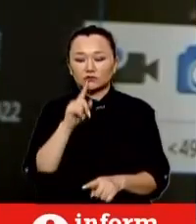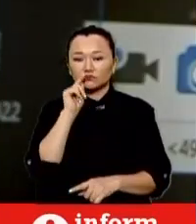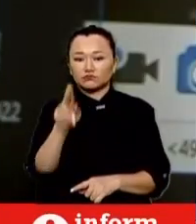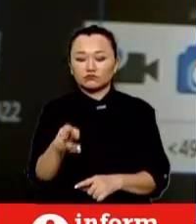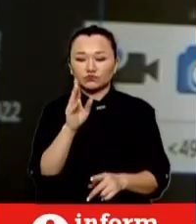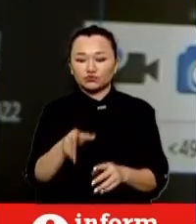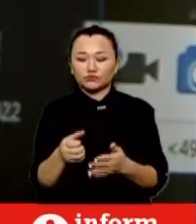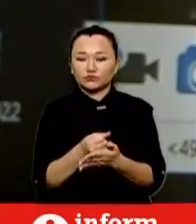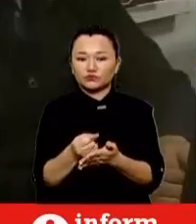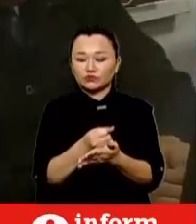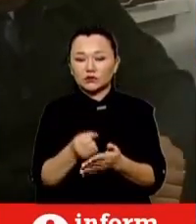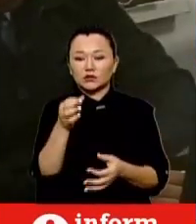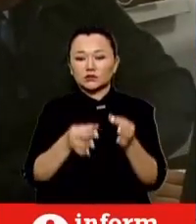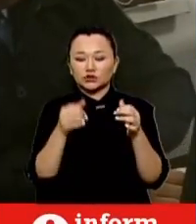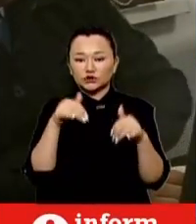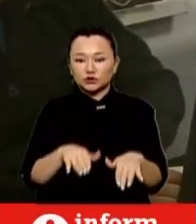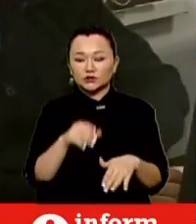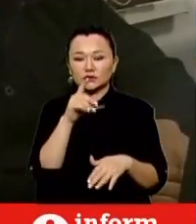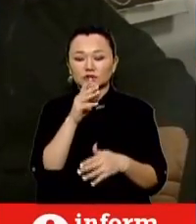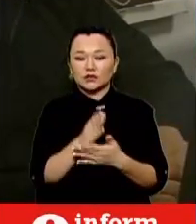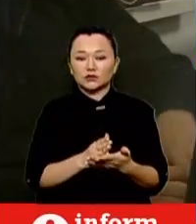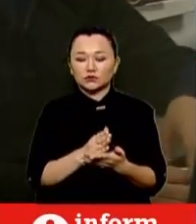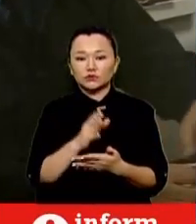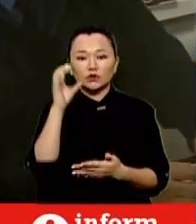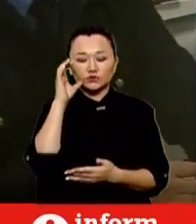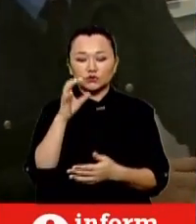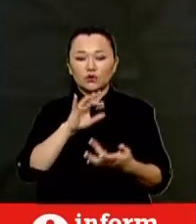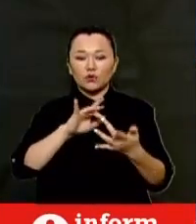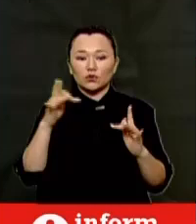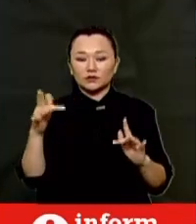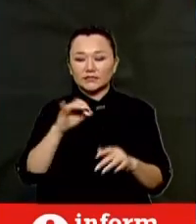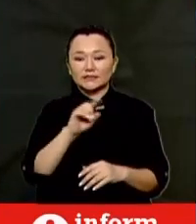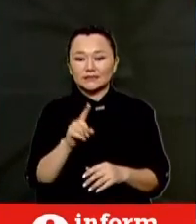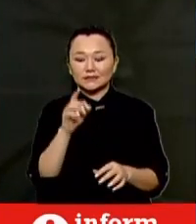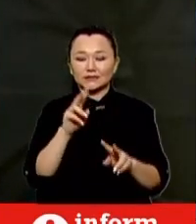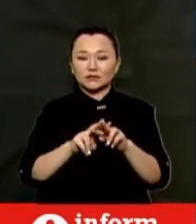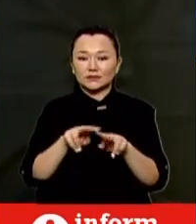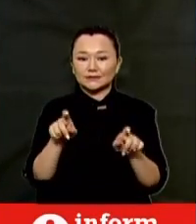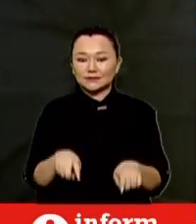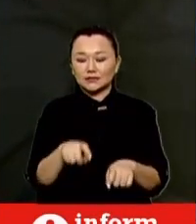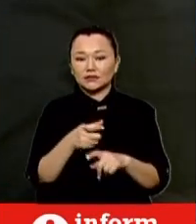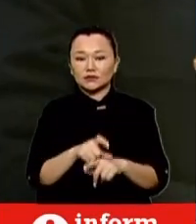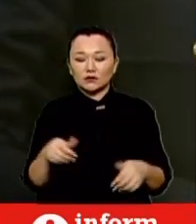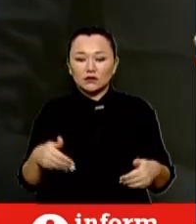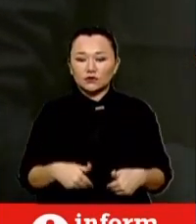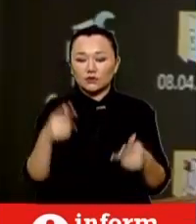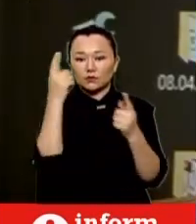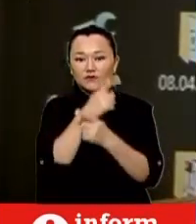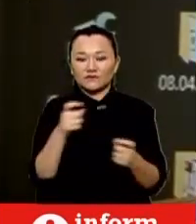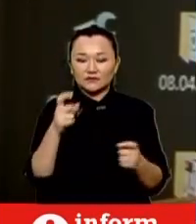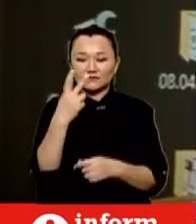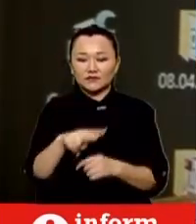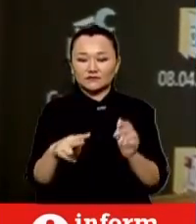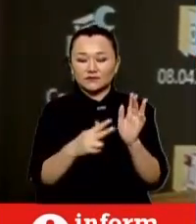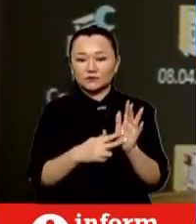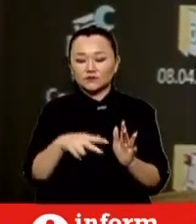апелляцию. Приговор осужденный заслушал онлайн из СИЗО, так как из-за голодовки, которую он объявил с